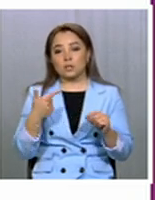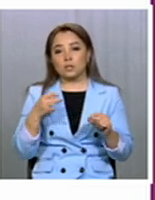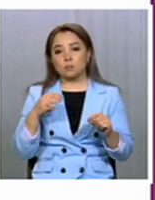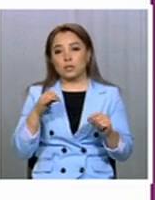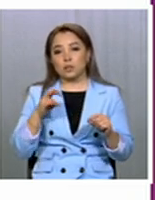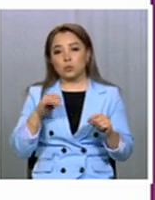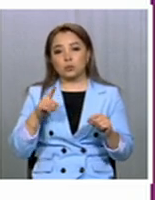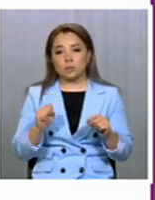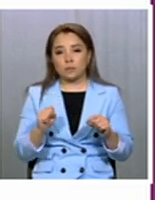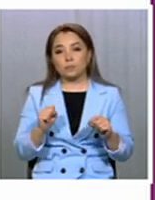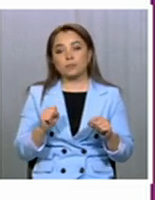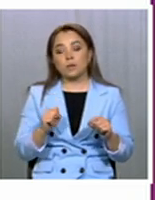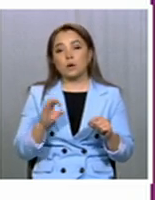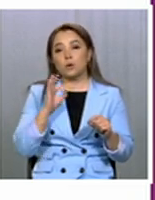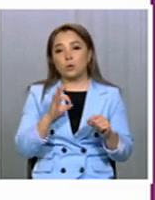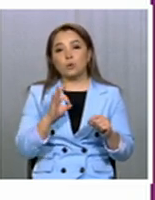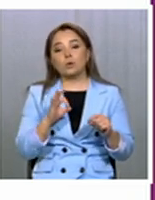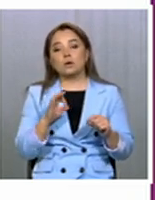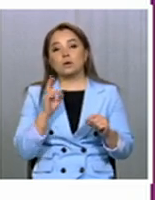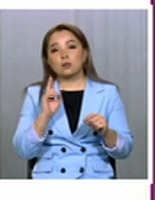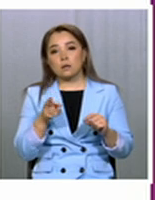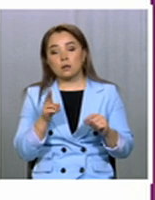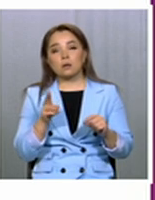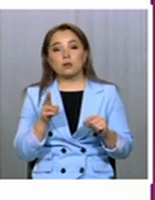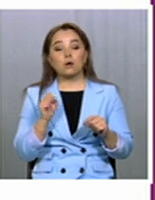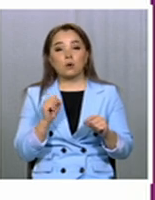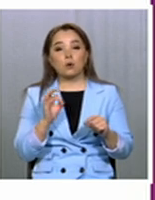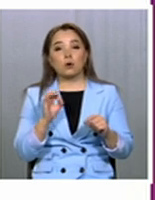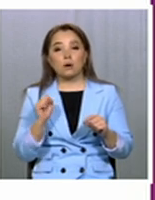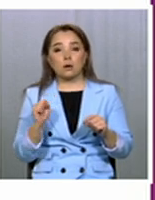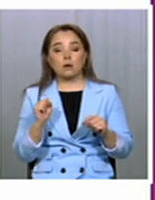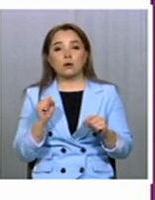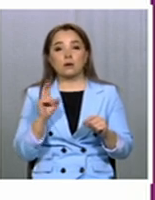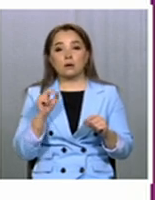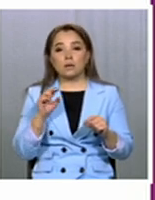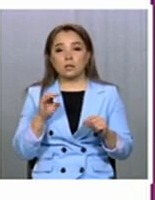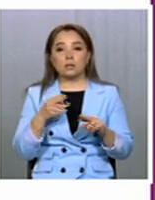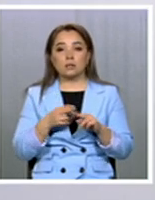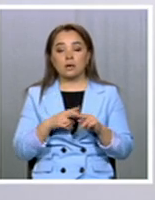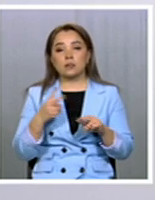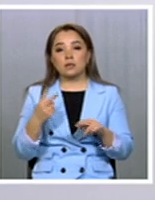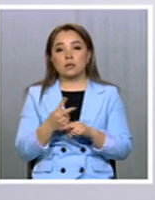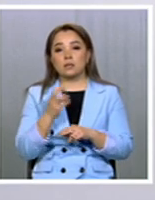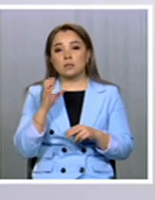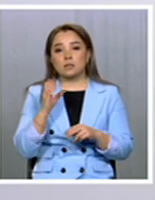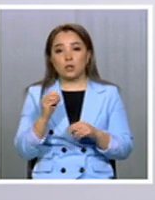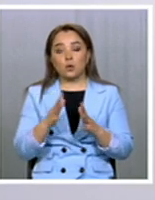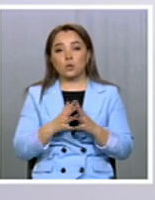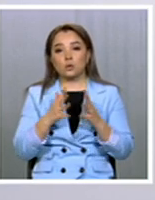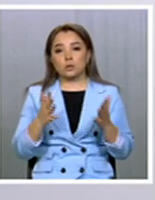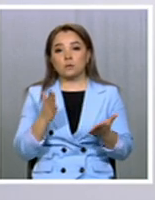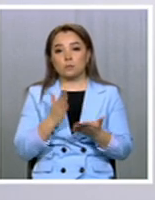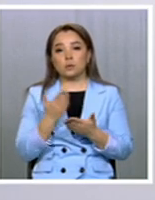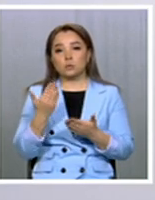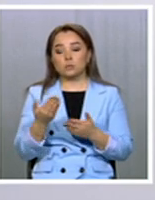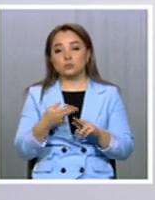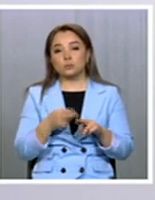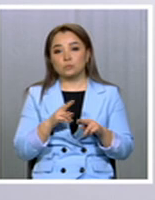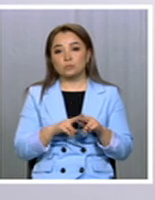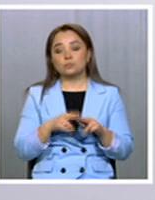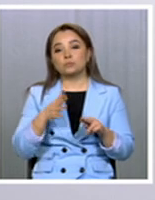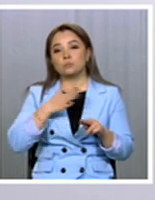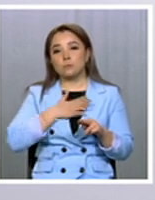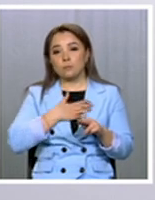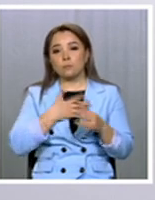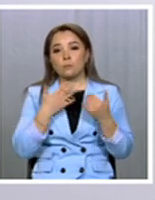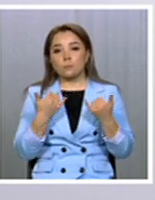гипотенузасы ОА катетіне 2 есе үлкен. Ал олай болса, біз